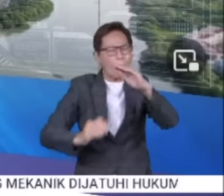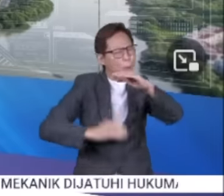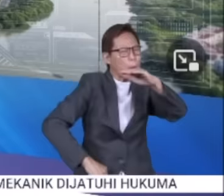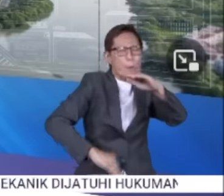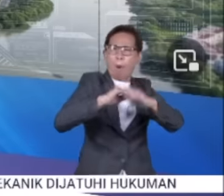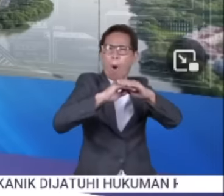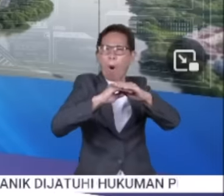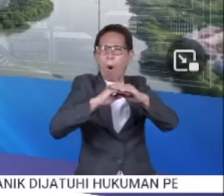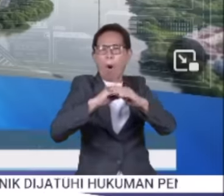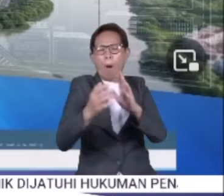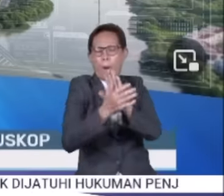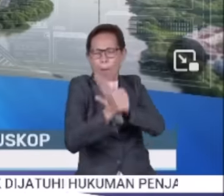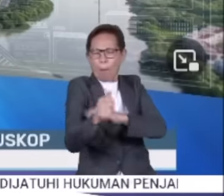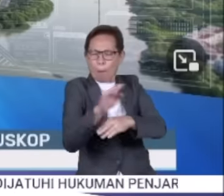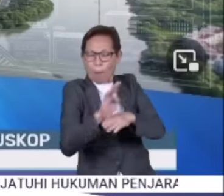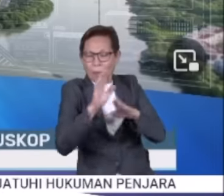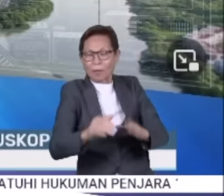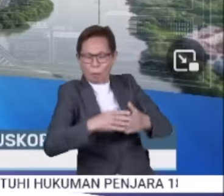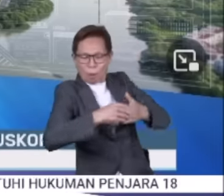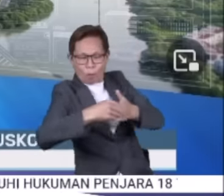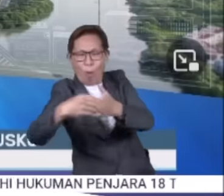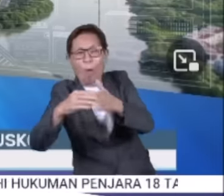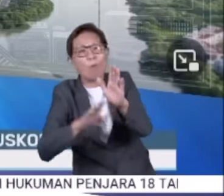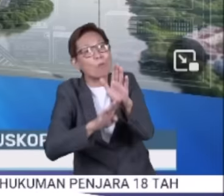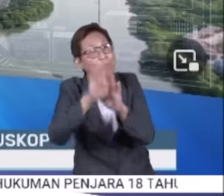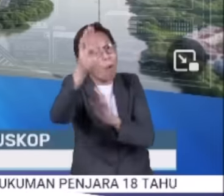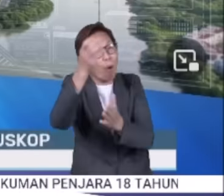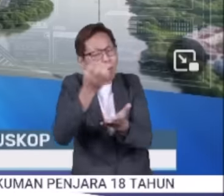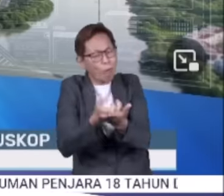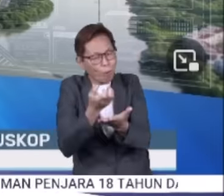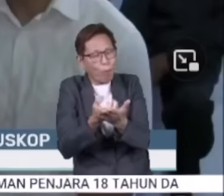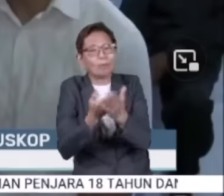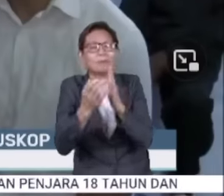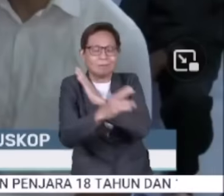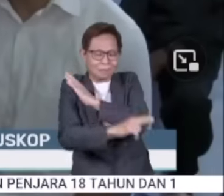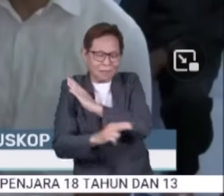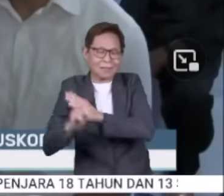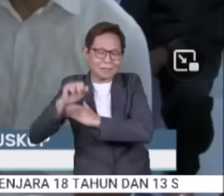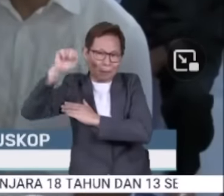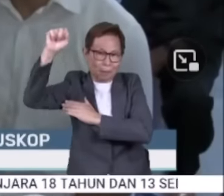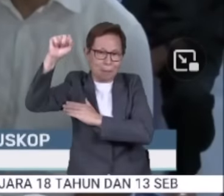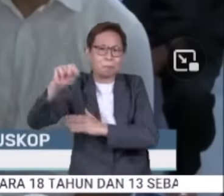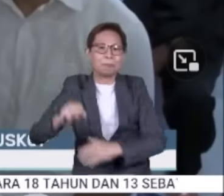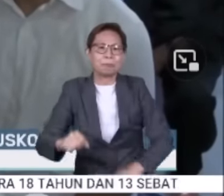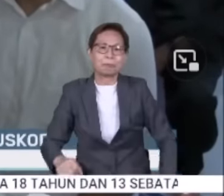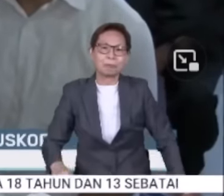mengoptimum potensi perniagaan sekaligus memacu pertumbuhan ekonomi negeri.